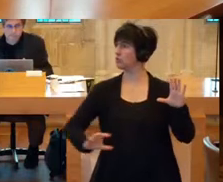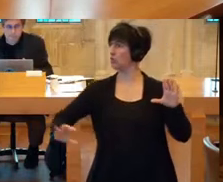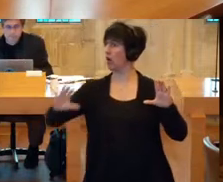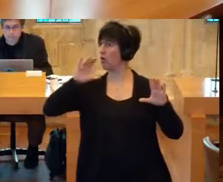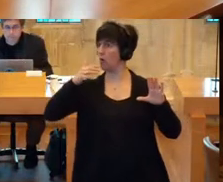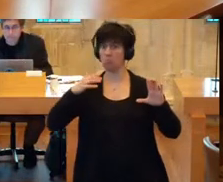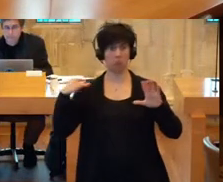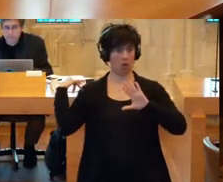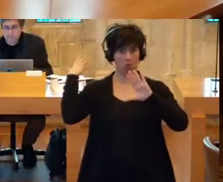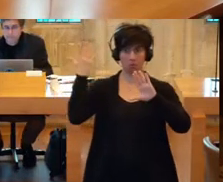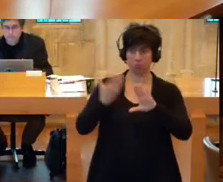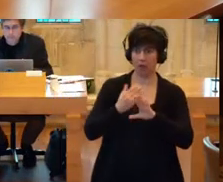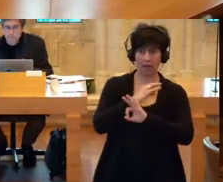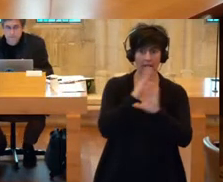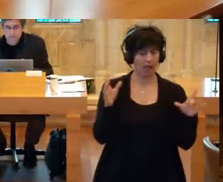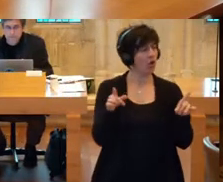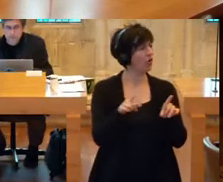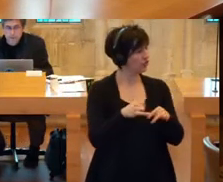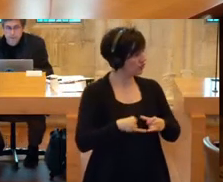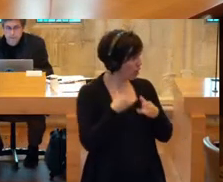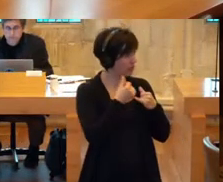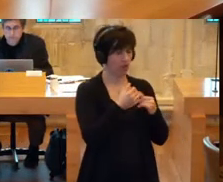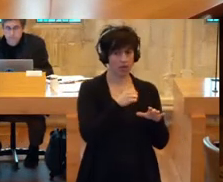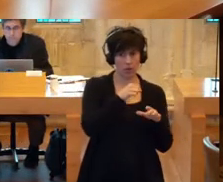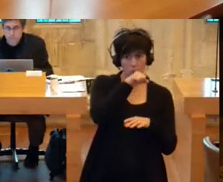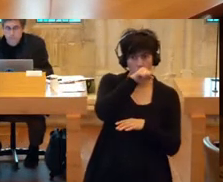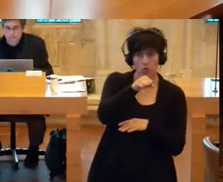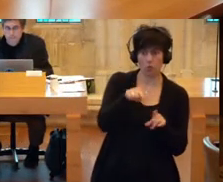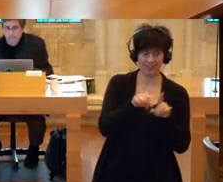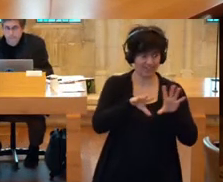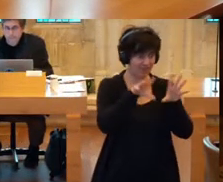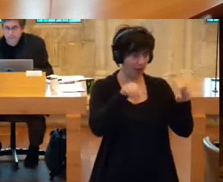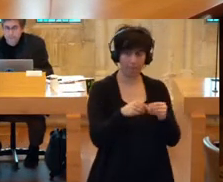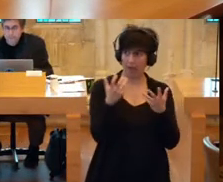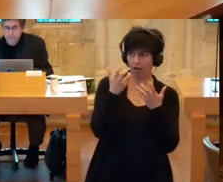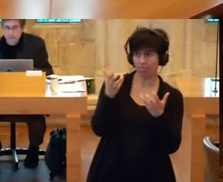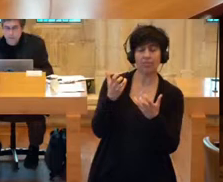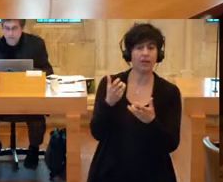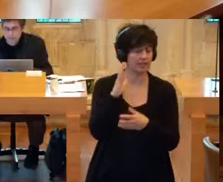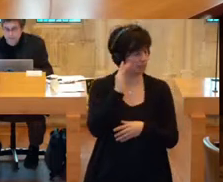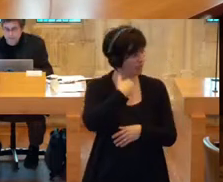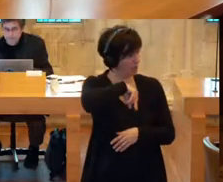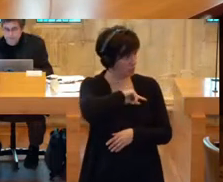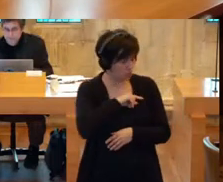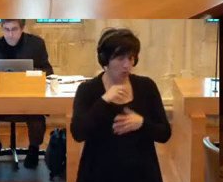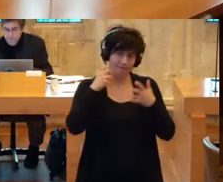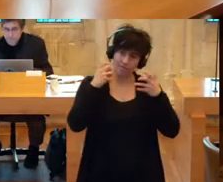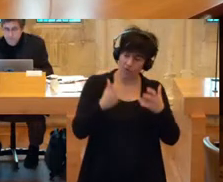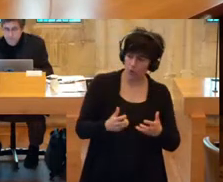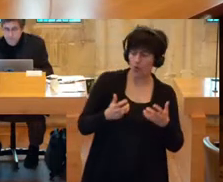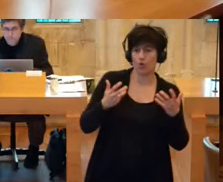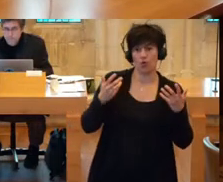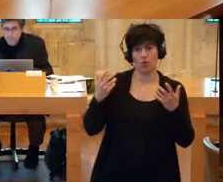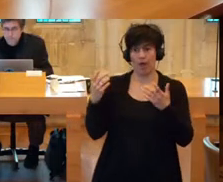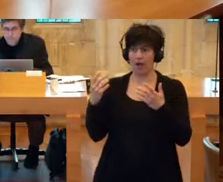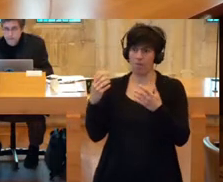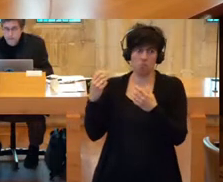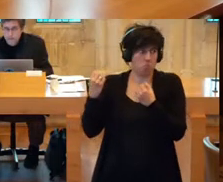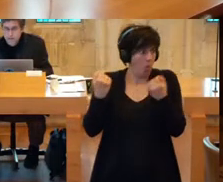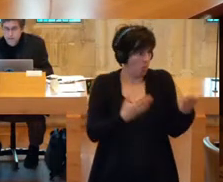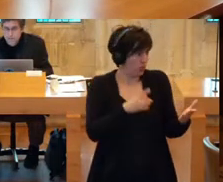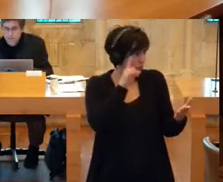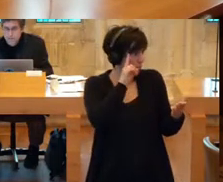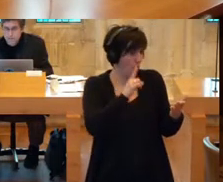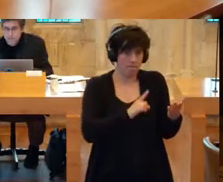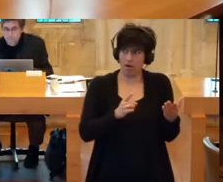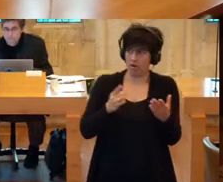cannais, une activité qui plaît beaucoup aux jeunes et aux familles. Et c'était vraiment aussi notre volonté d'installer